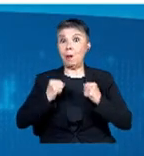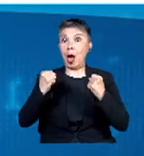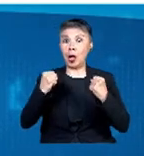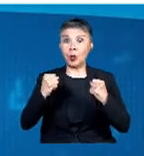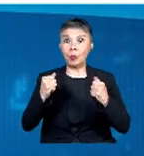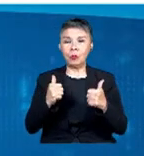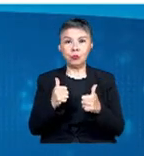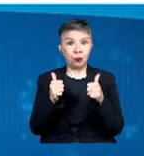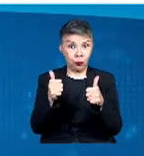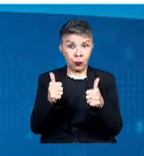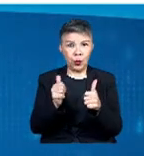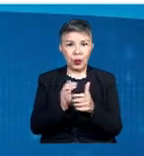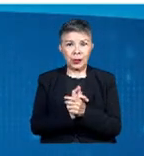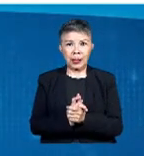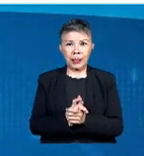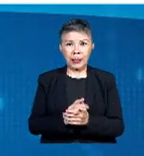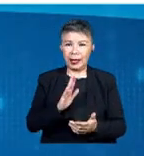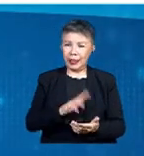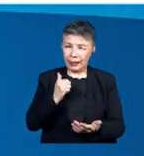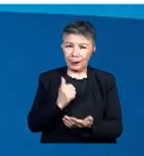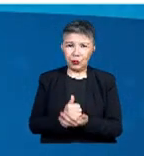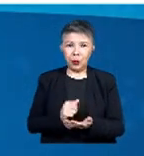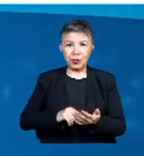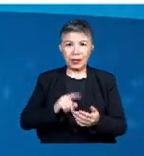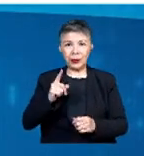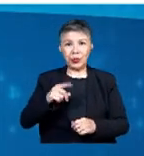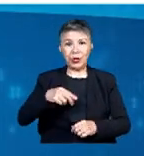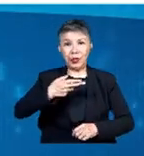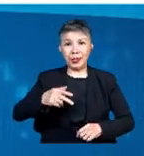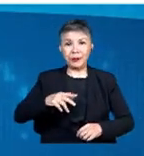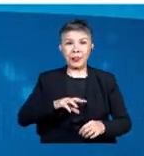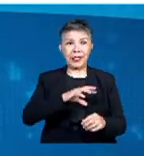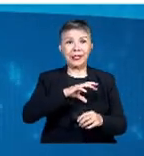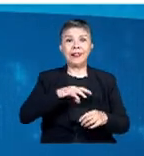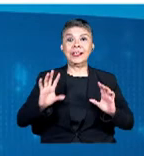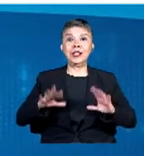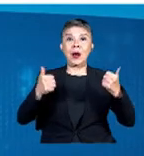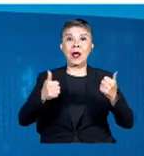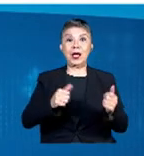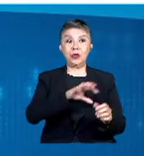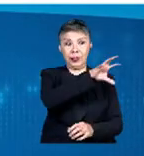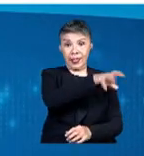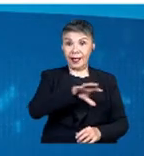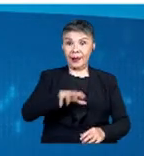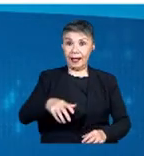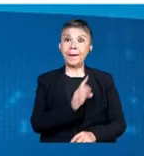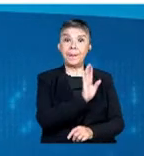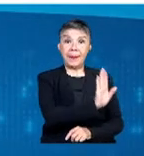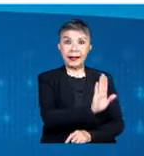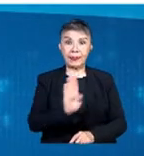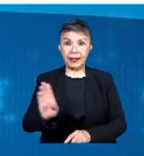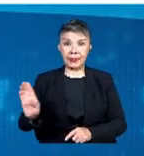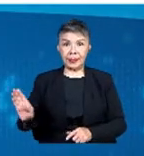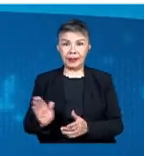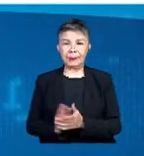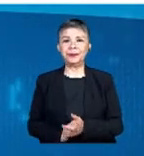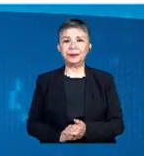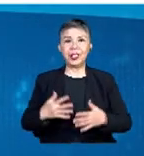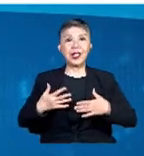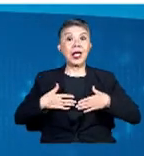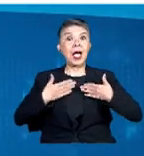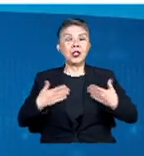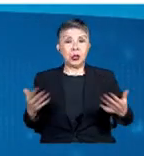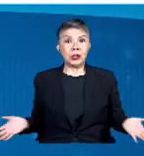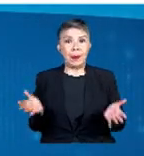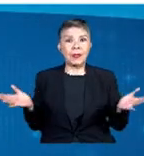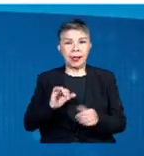mereka juga tetap untuk nomor satu Indonesia, mendapatkan juara untuk daerahnya masing-masing. Jadi semangatnya sebetulnya sama, berkobarnya dengan